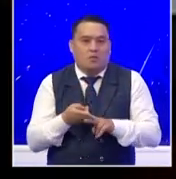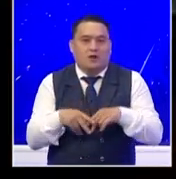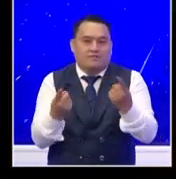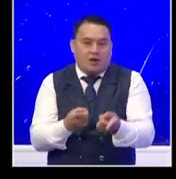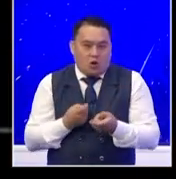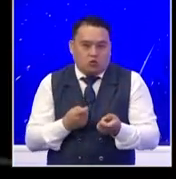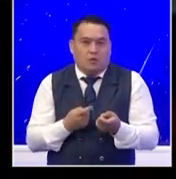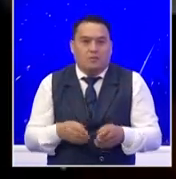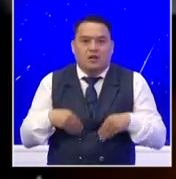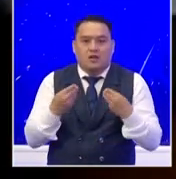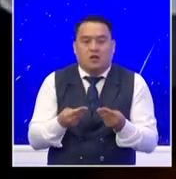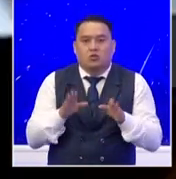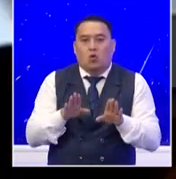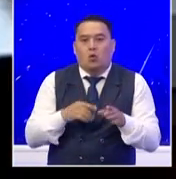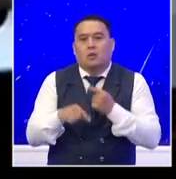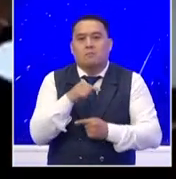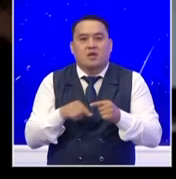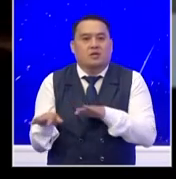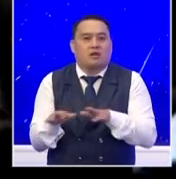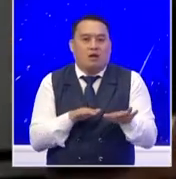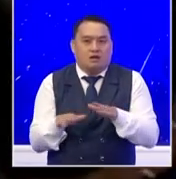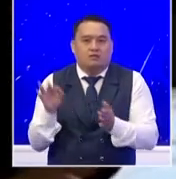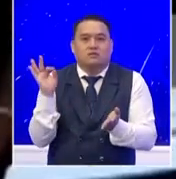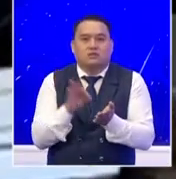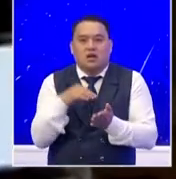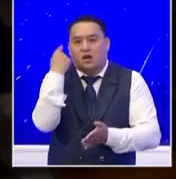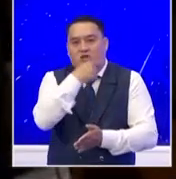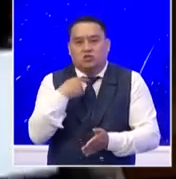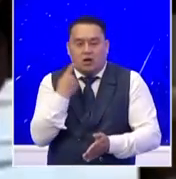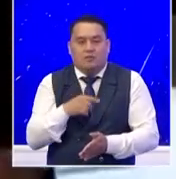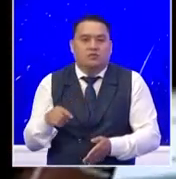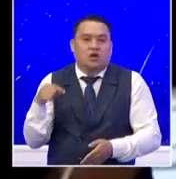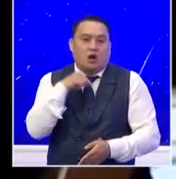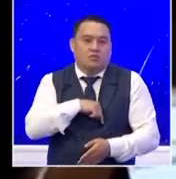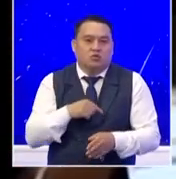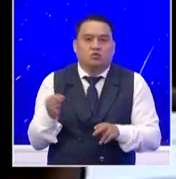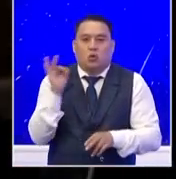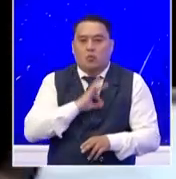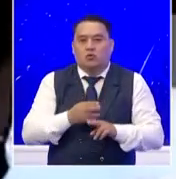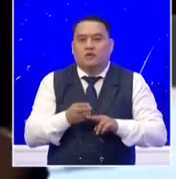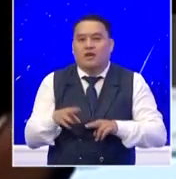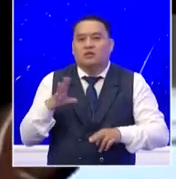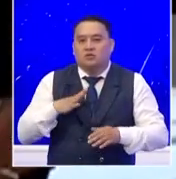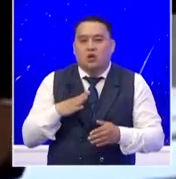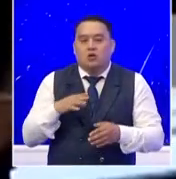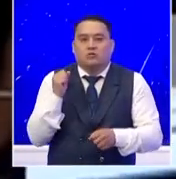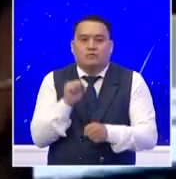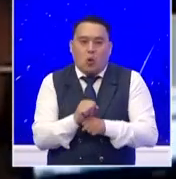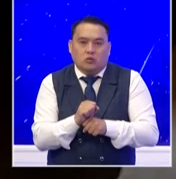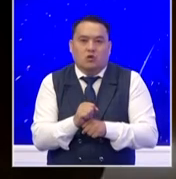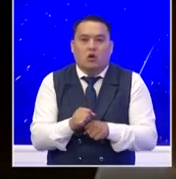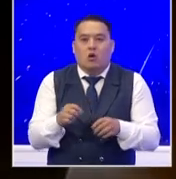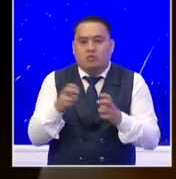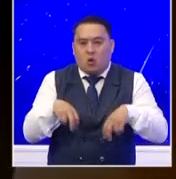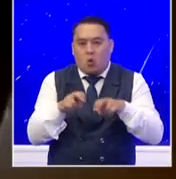привлеченные средства предназначались не для предпринимательской деятельности, а в целях личного обогащения. Деятельность пресечена. По результатам